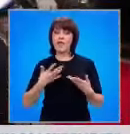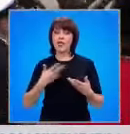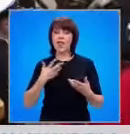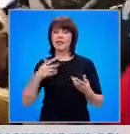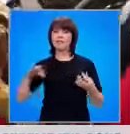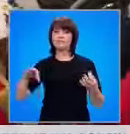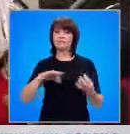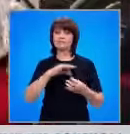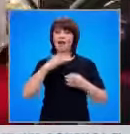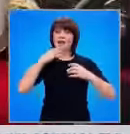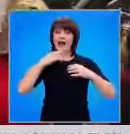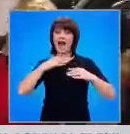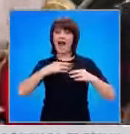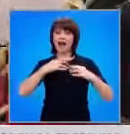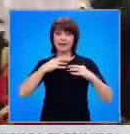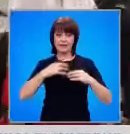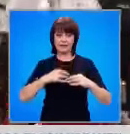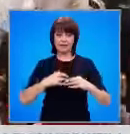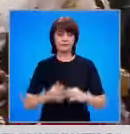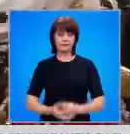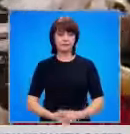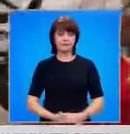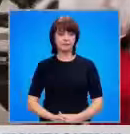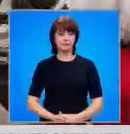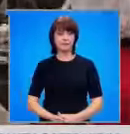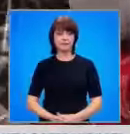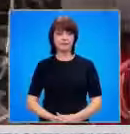от шотландски и ирландски полкове.